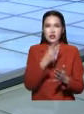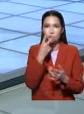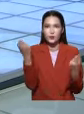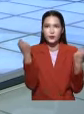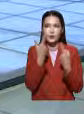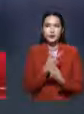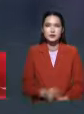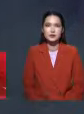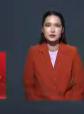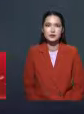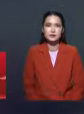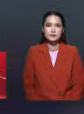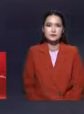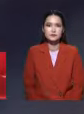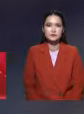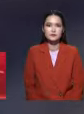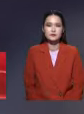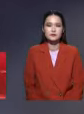көрді.